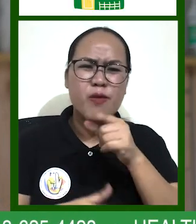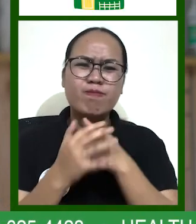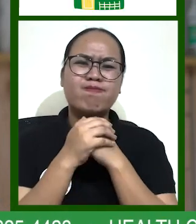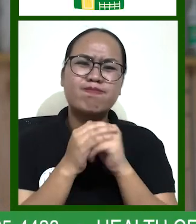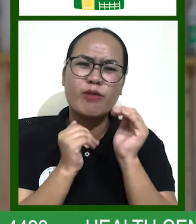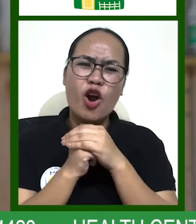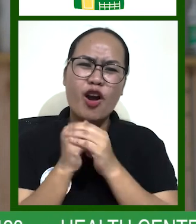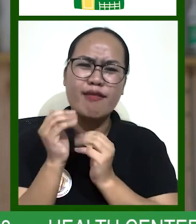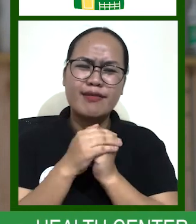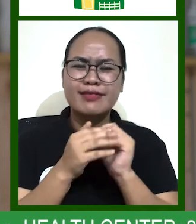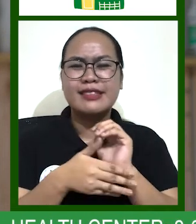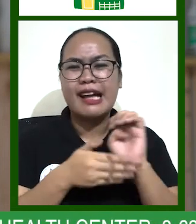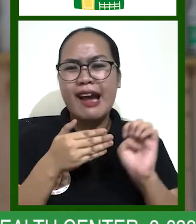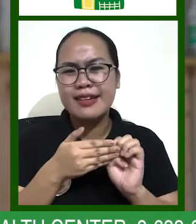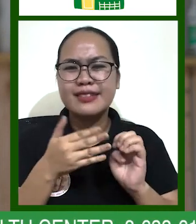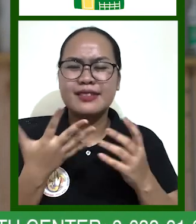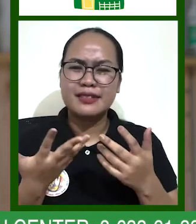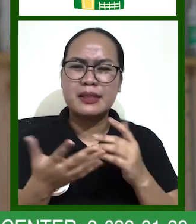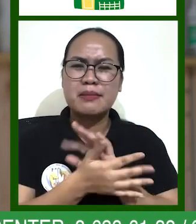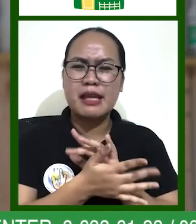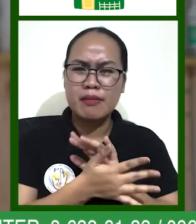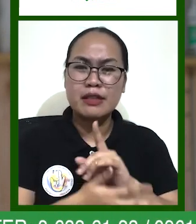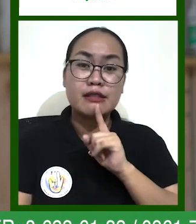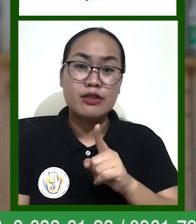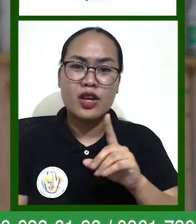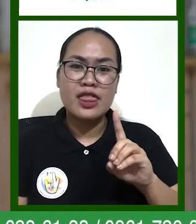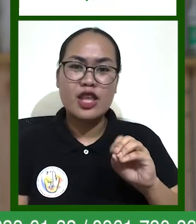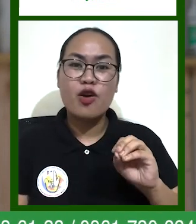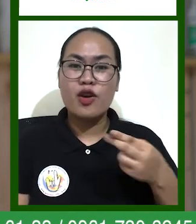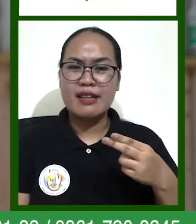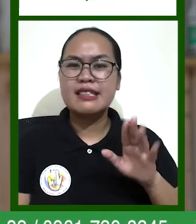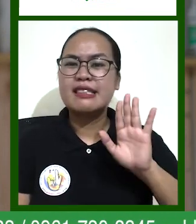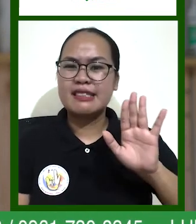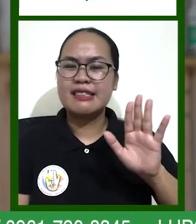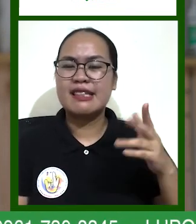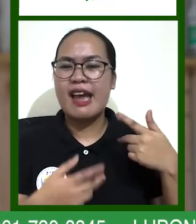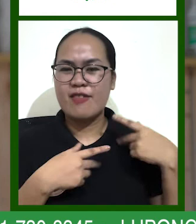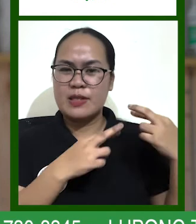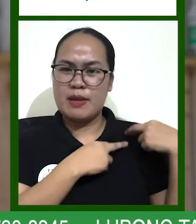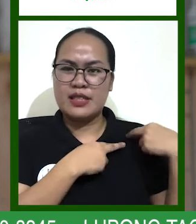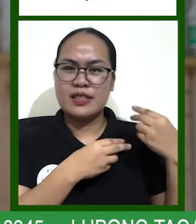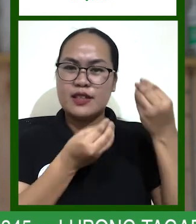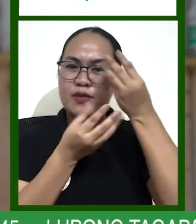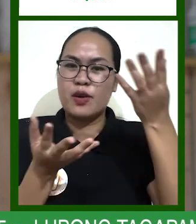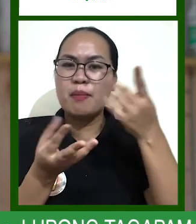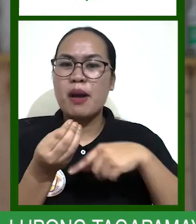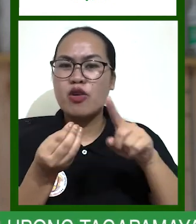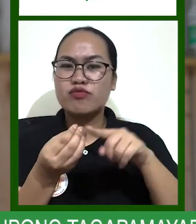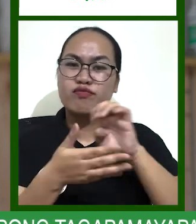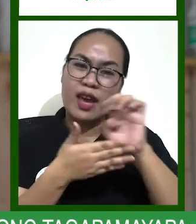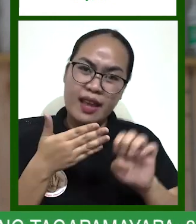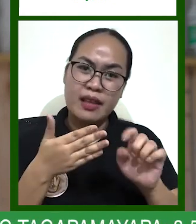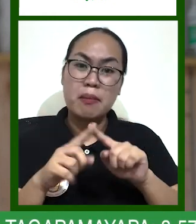akala natin ay tapos na po ang pandemya. Ika nga DOH lang siguro makakapagsabi na tapos na, 'di ba? Pero sa ngayon na hindi